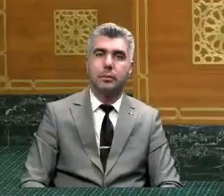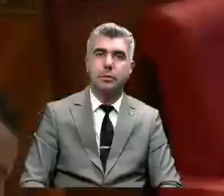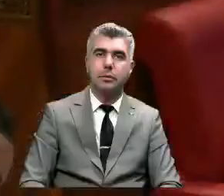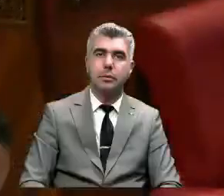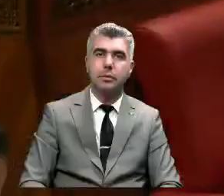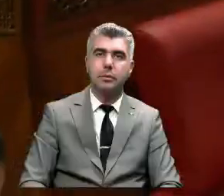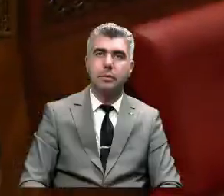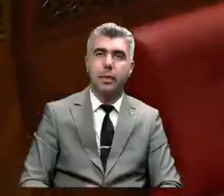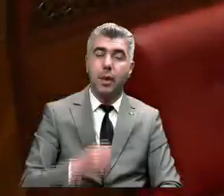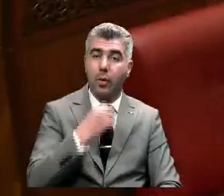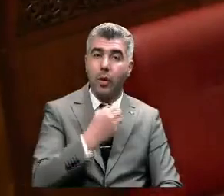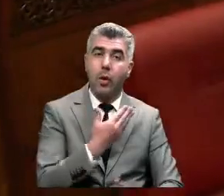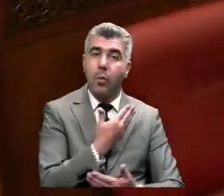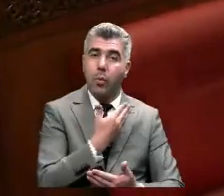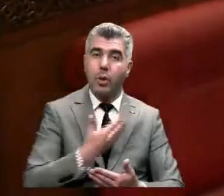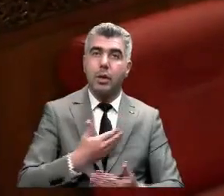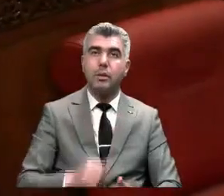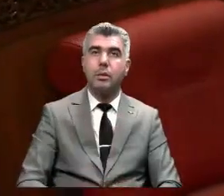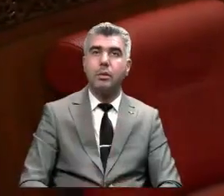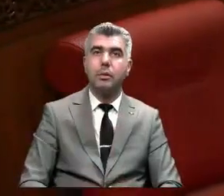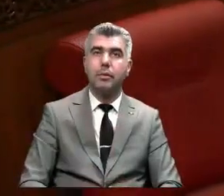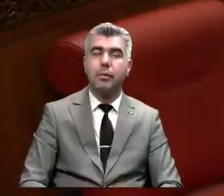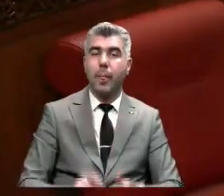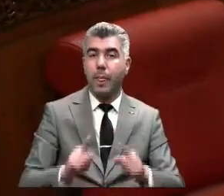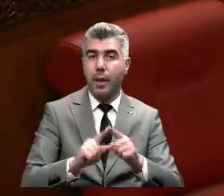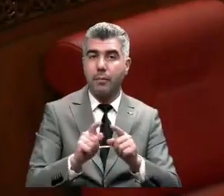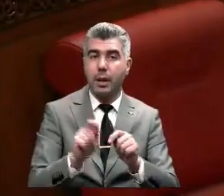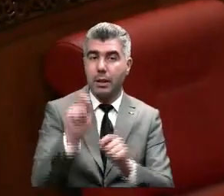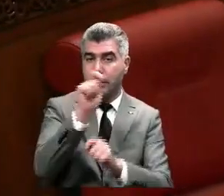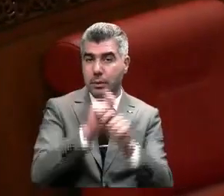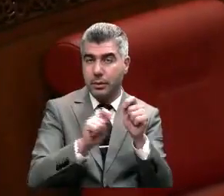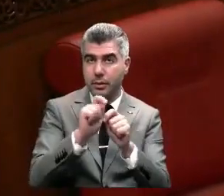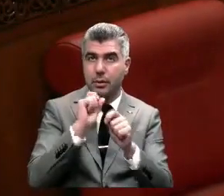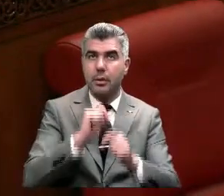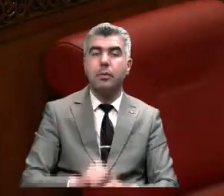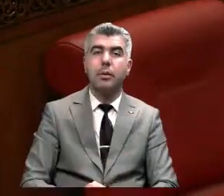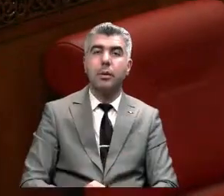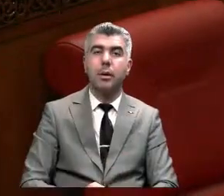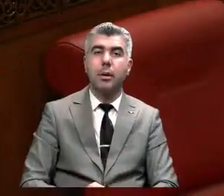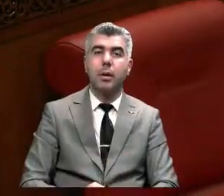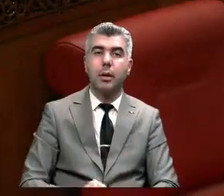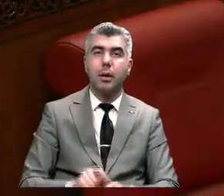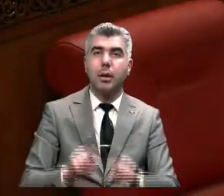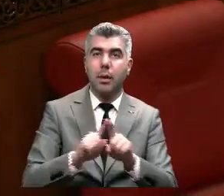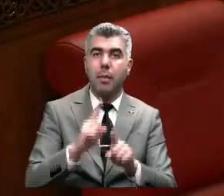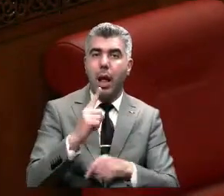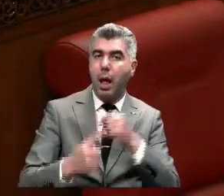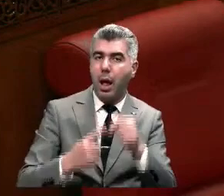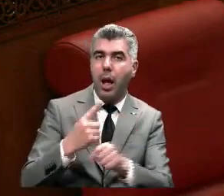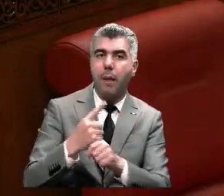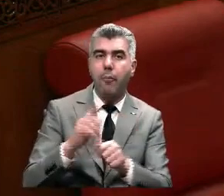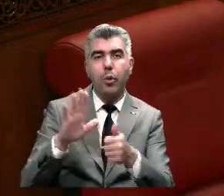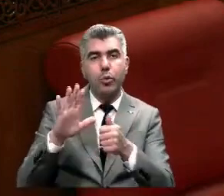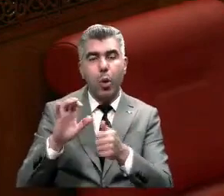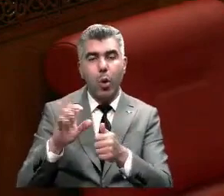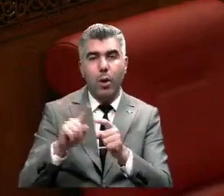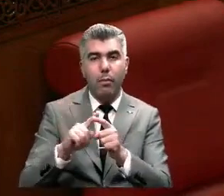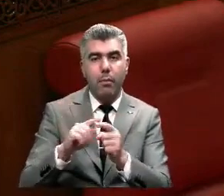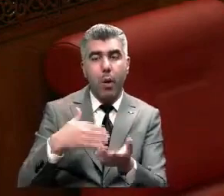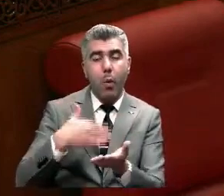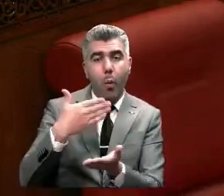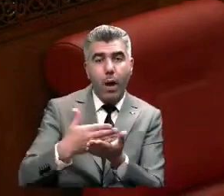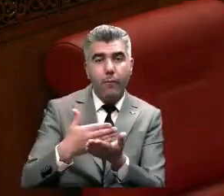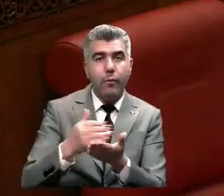بغيت نقول للسيد المستشار المحترم، قضيه ديال الترميم اذا قلنا بان 18 شهر 18 شهر توقفات اللي كتوقع